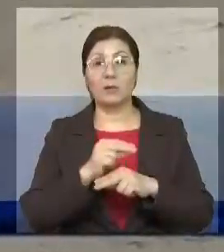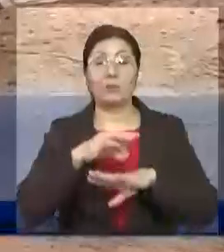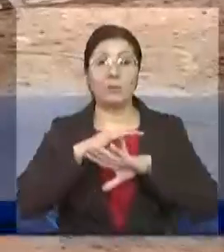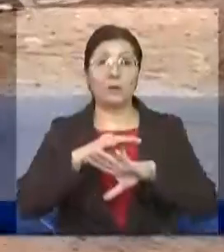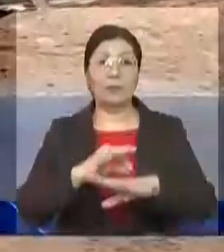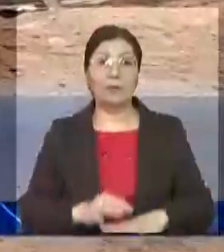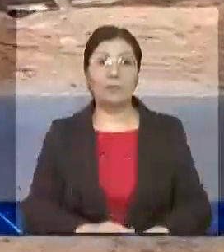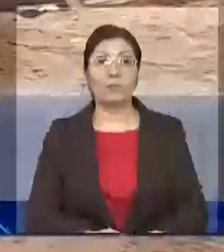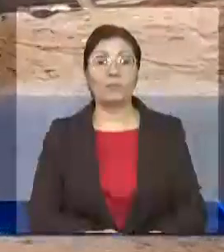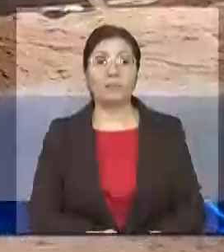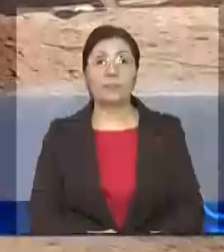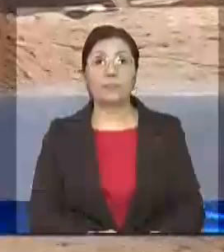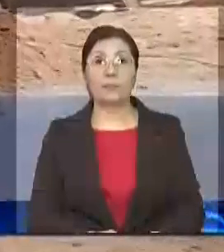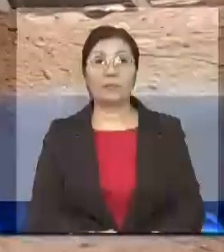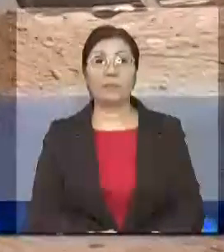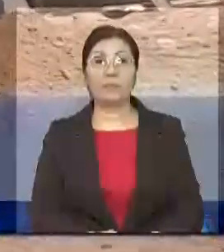ремонт.